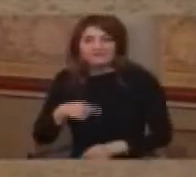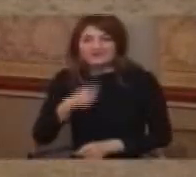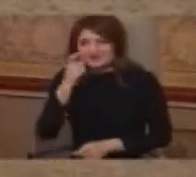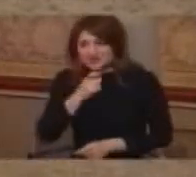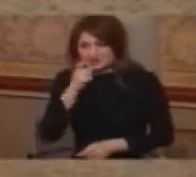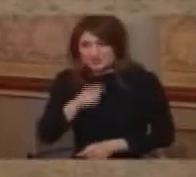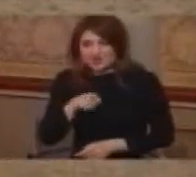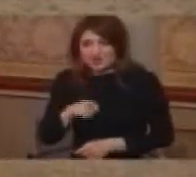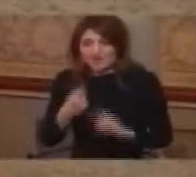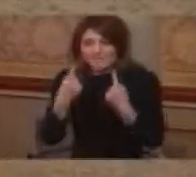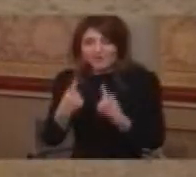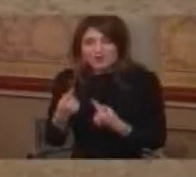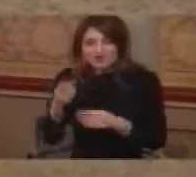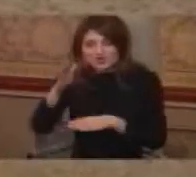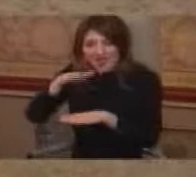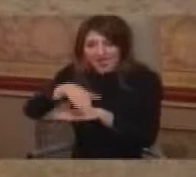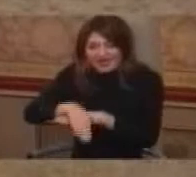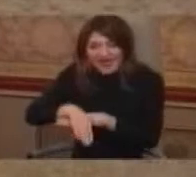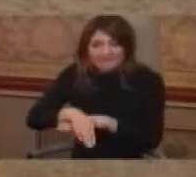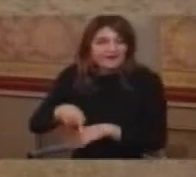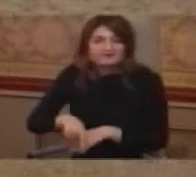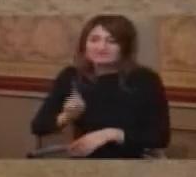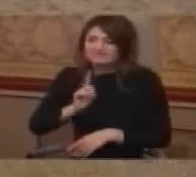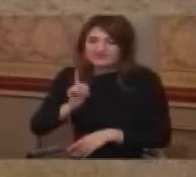se postojeće rampe nisu pokazale kao najbolje rješenje.